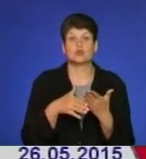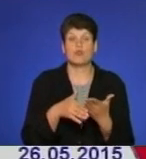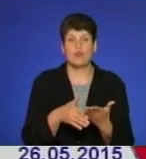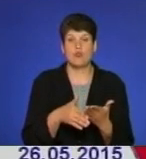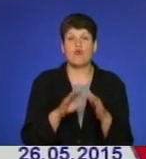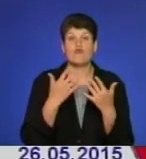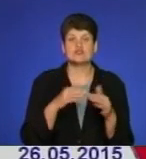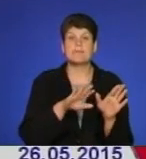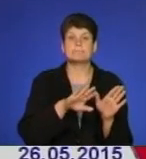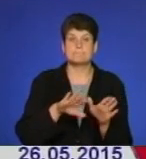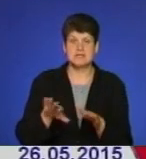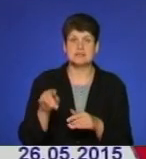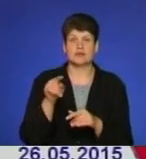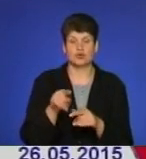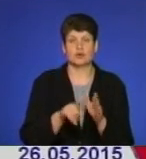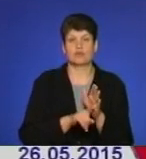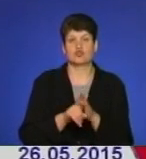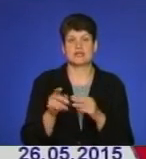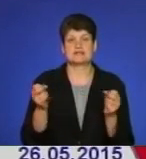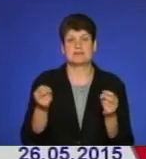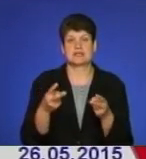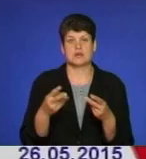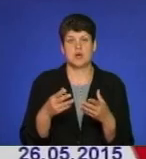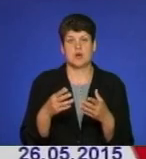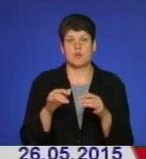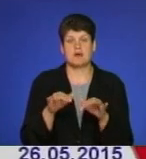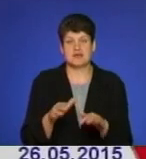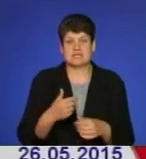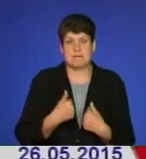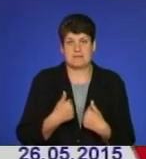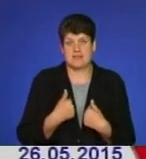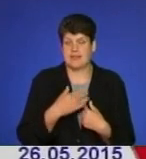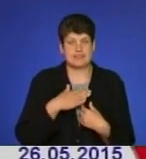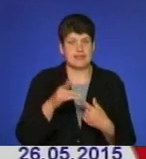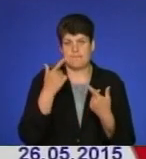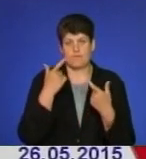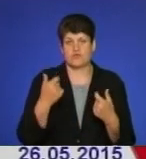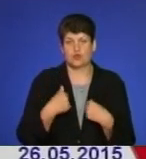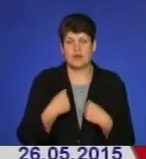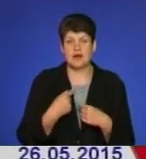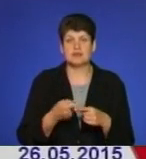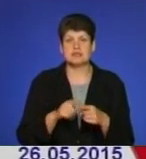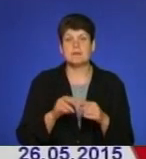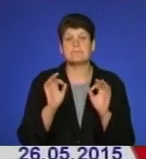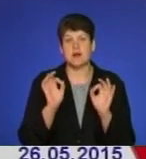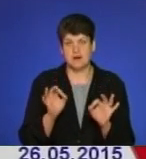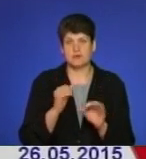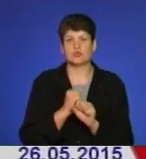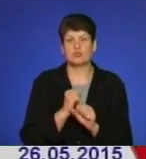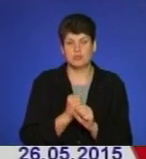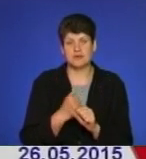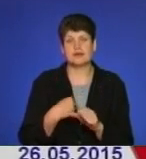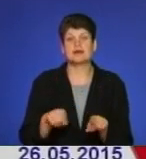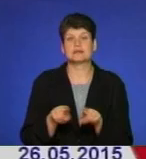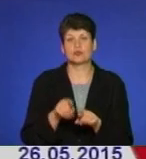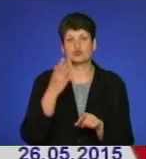вже після того, як почалася спецоперація. Мене не повідомляли про це, і це правильно робили. Я також, коли